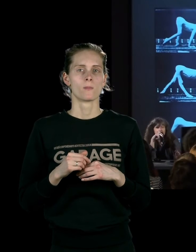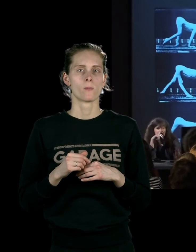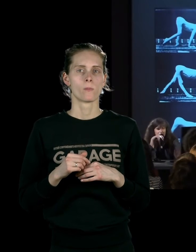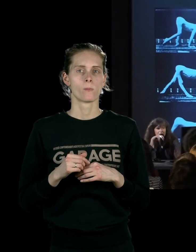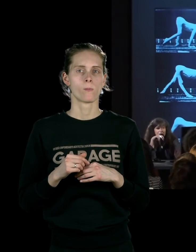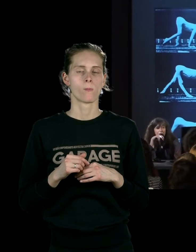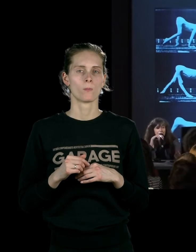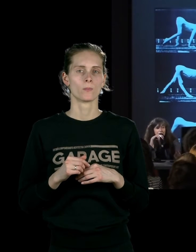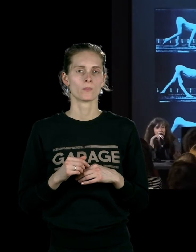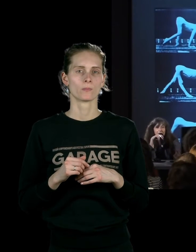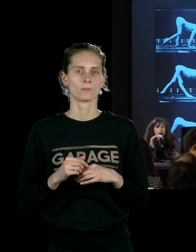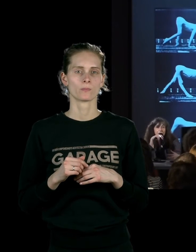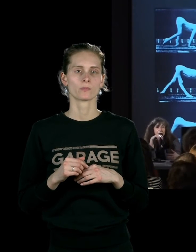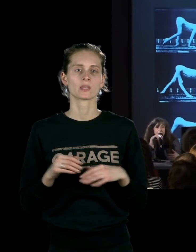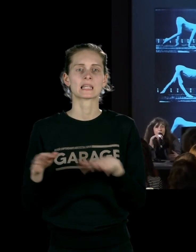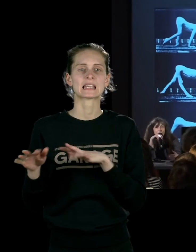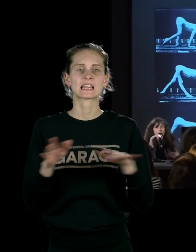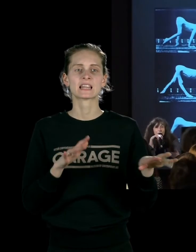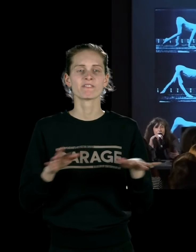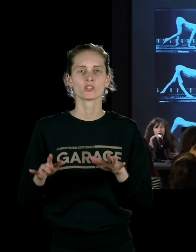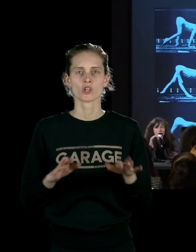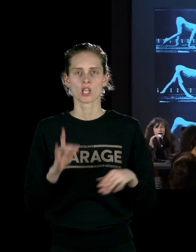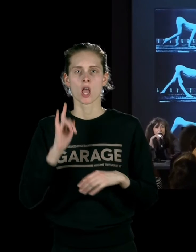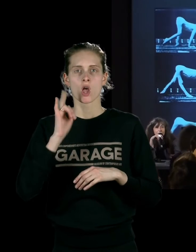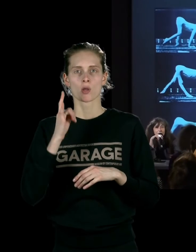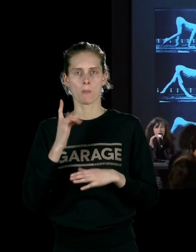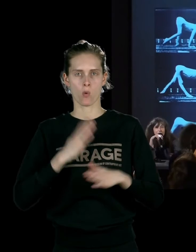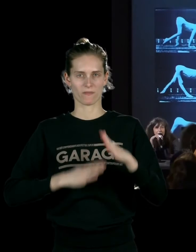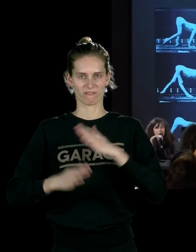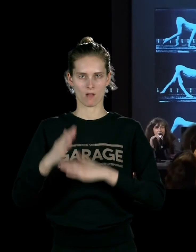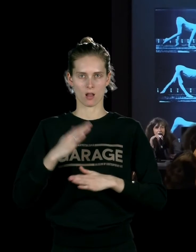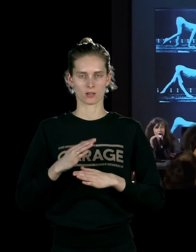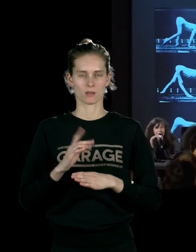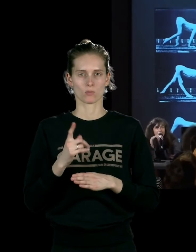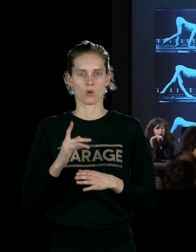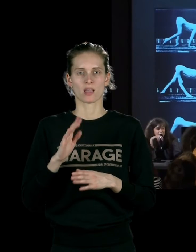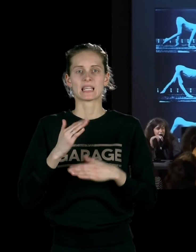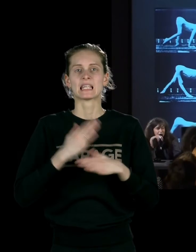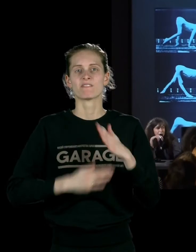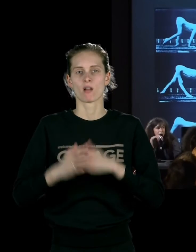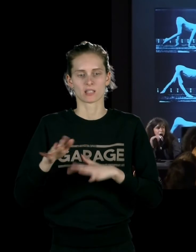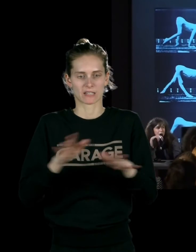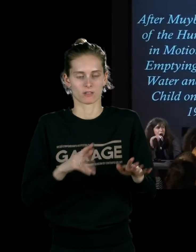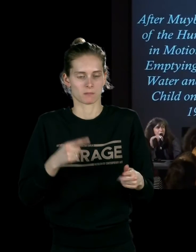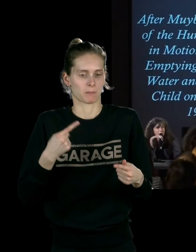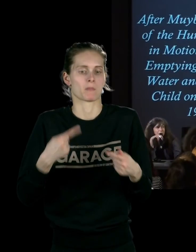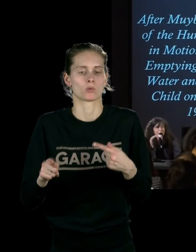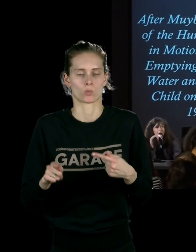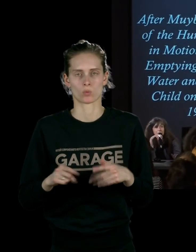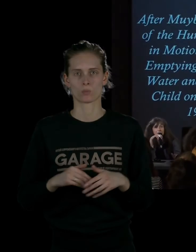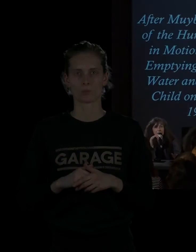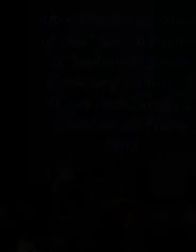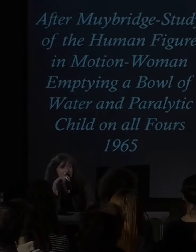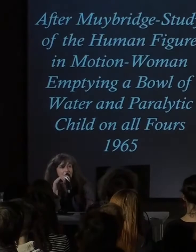больного ребенка-инвалида, совершенно по-другому движущегося со своеобразной красотой.